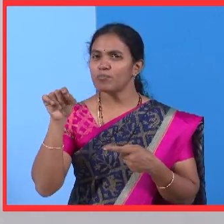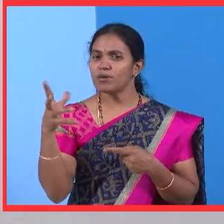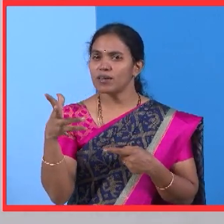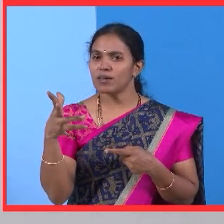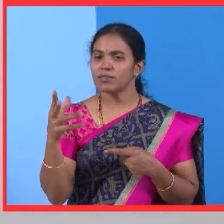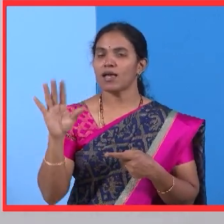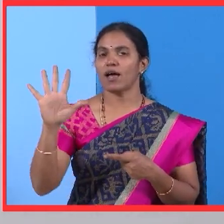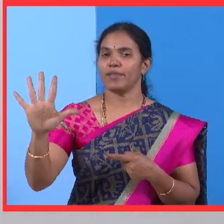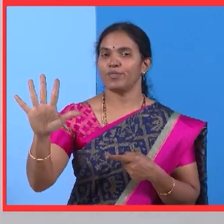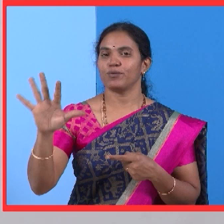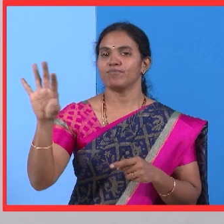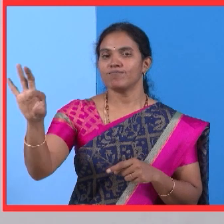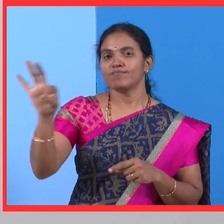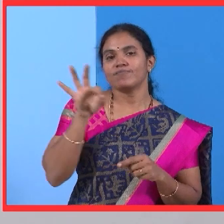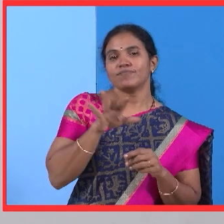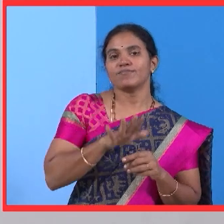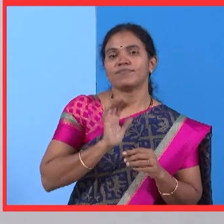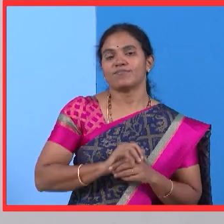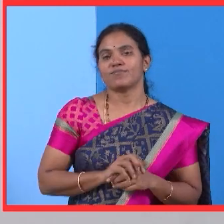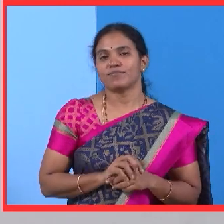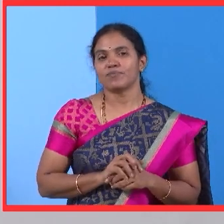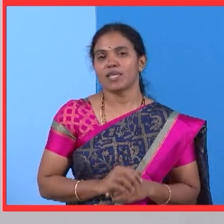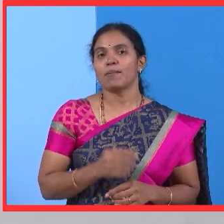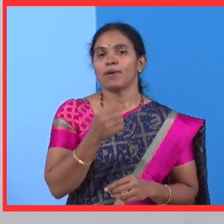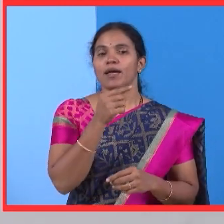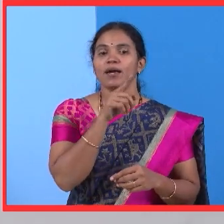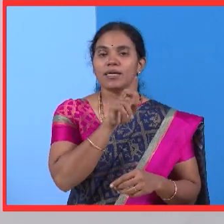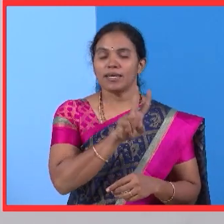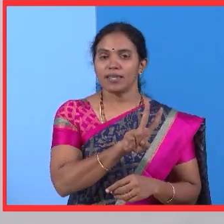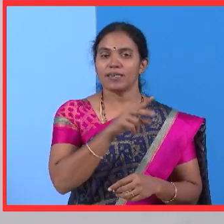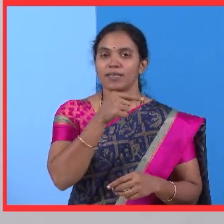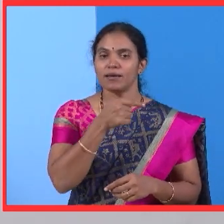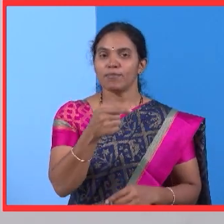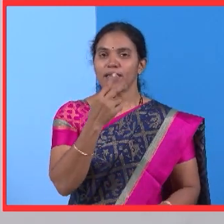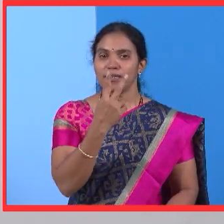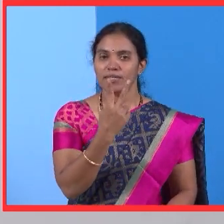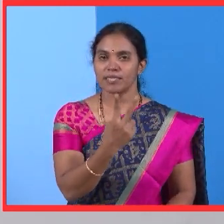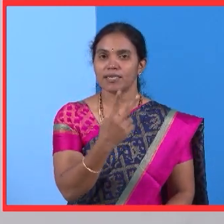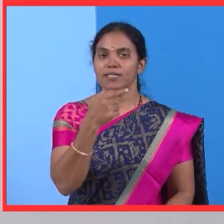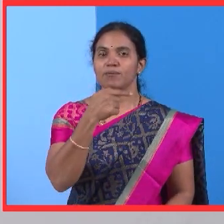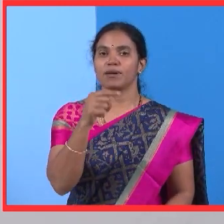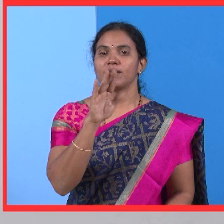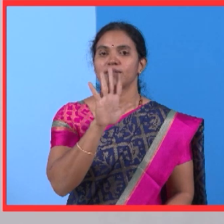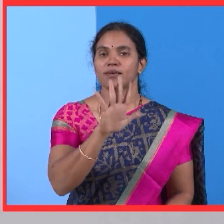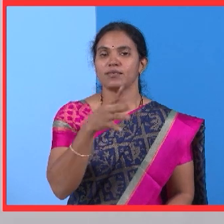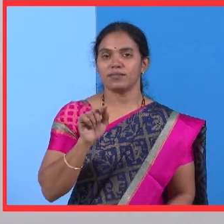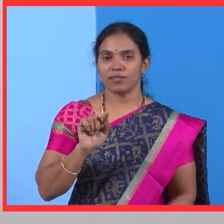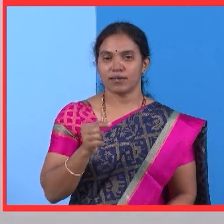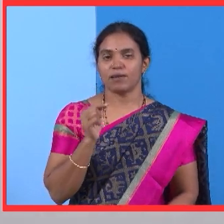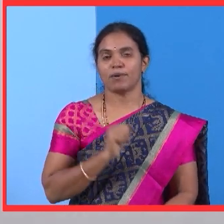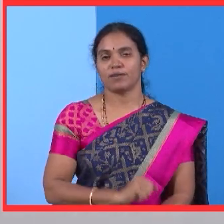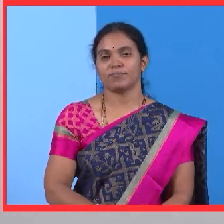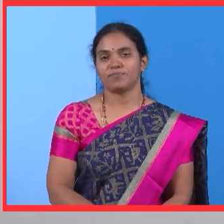ஆய தொலைவு 5 மைனஸ் 5 ஏன்னா ஃபார்முலாவில் மைனஸ் 5 இருக்கு மைனஸ் இருக்கு மைனஸ் 5 கமா